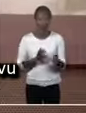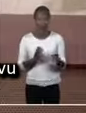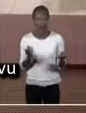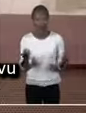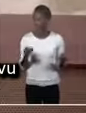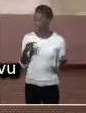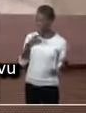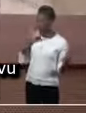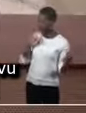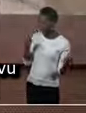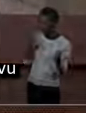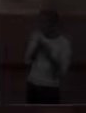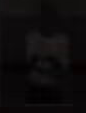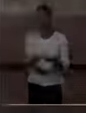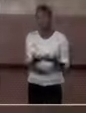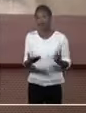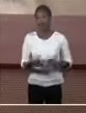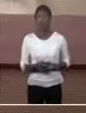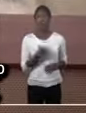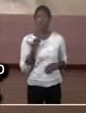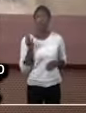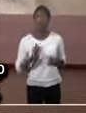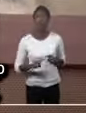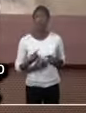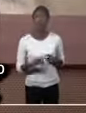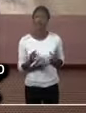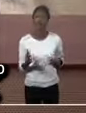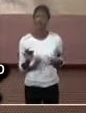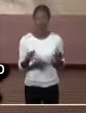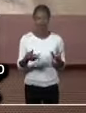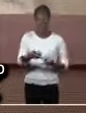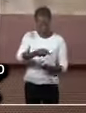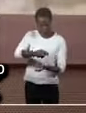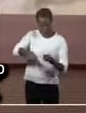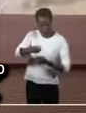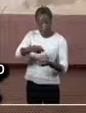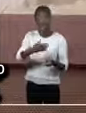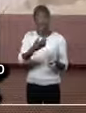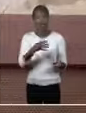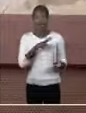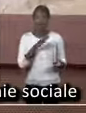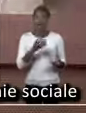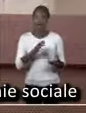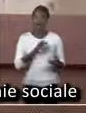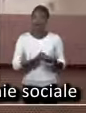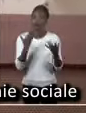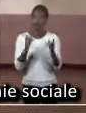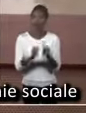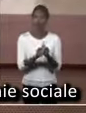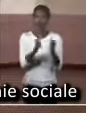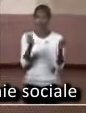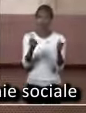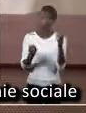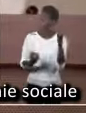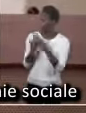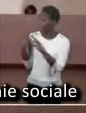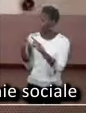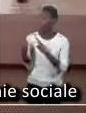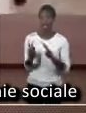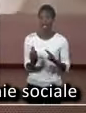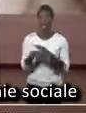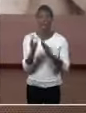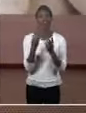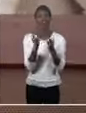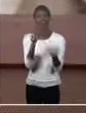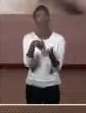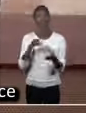pas vu à Bordeaux depuis plus de 30 ans. Sur le plan économique, sachez que nous accueillons beaucoup de nouvelles entreprises à Bordeaux, et pas seulement dans le domaine de